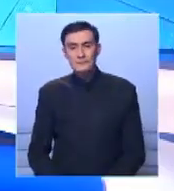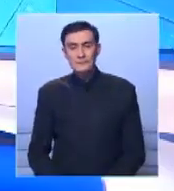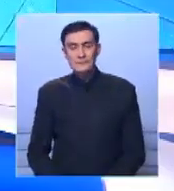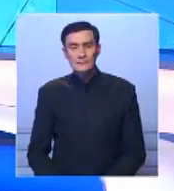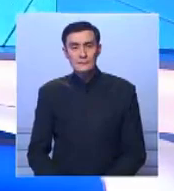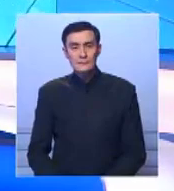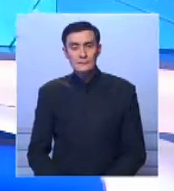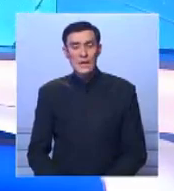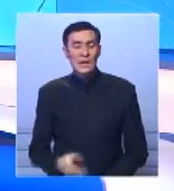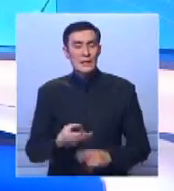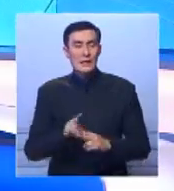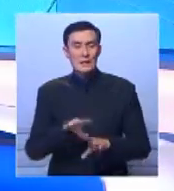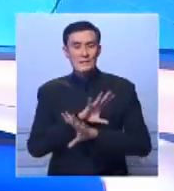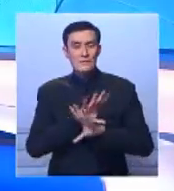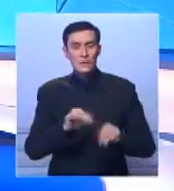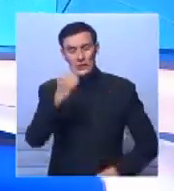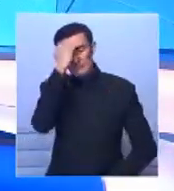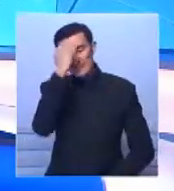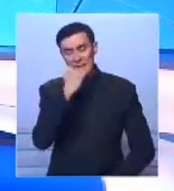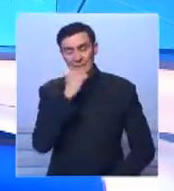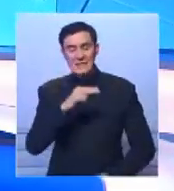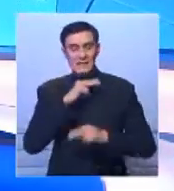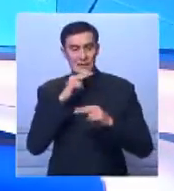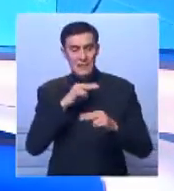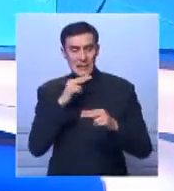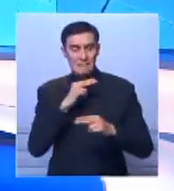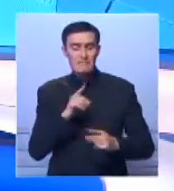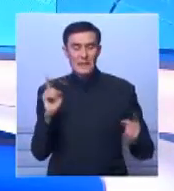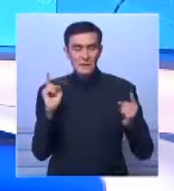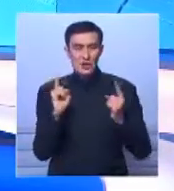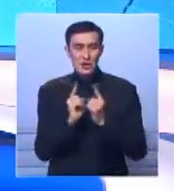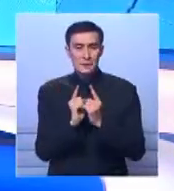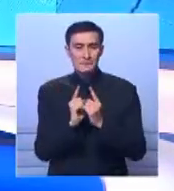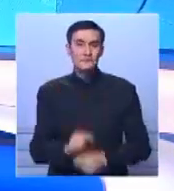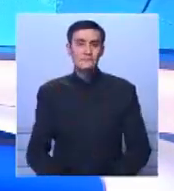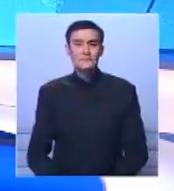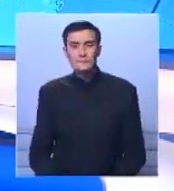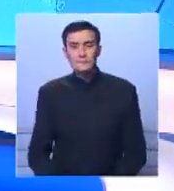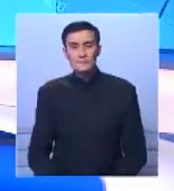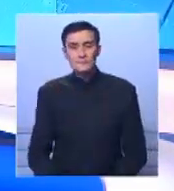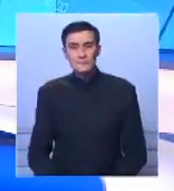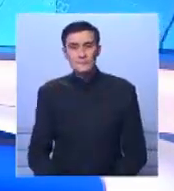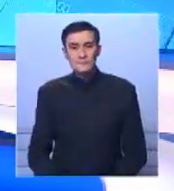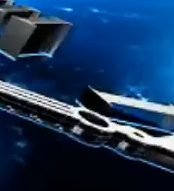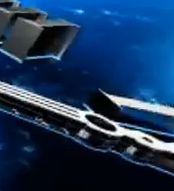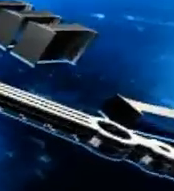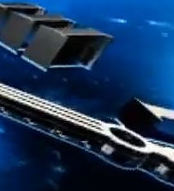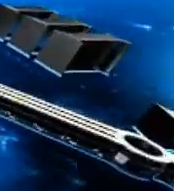И пока на этом все. В следующем часе выйдут международные новости. До встречи.